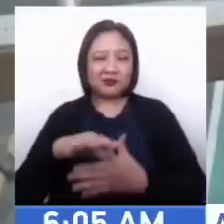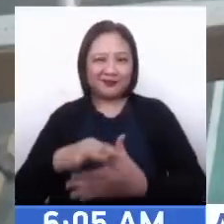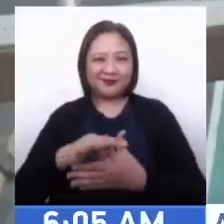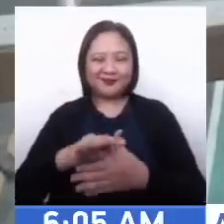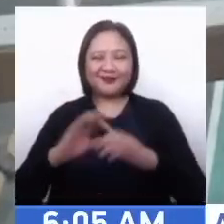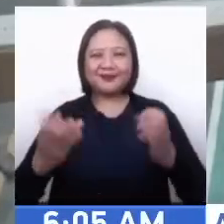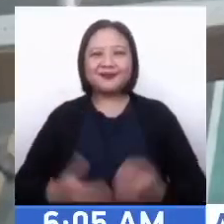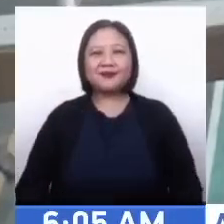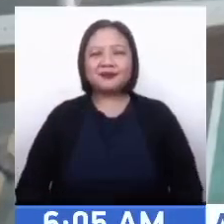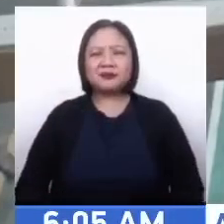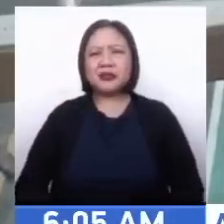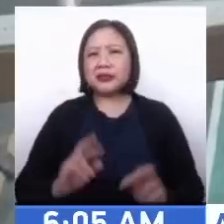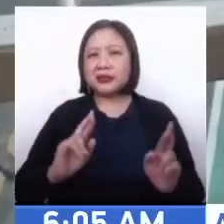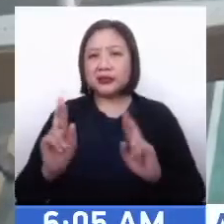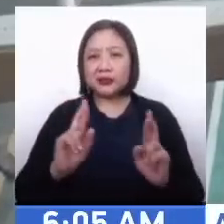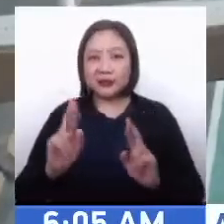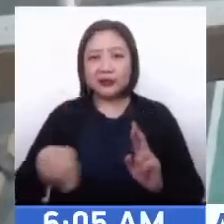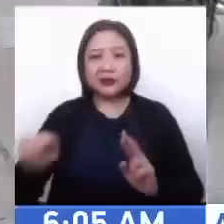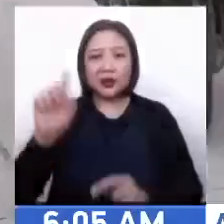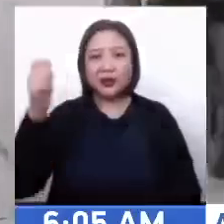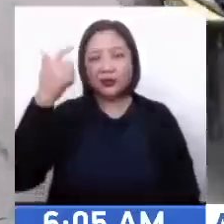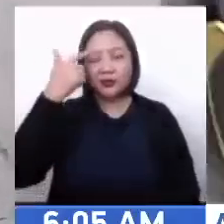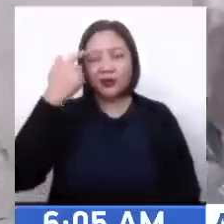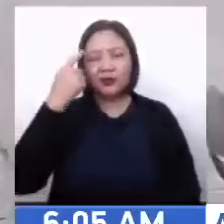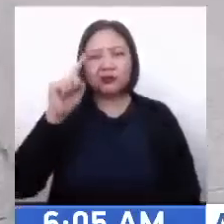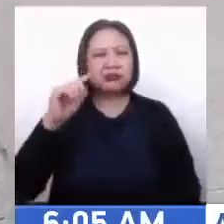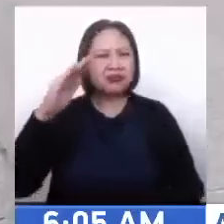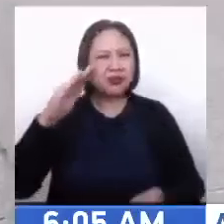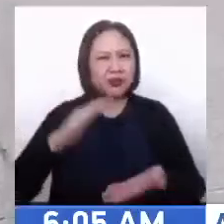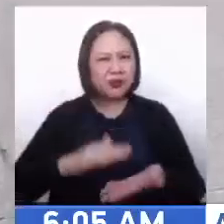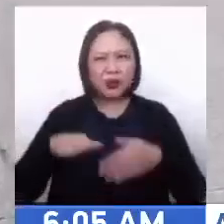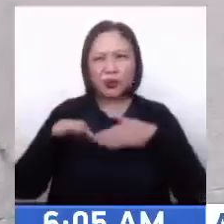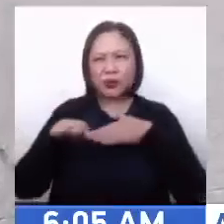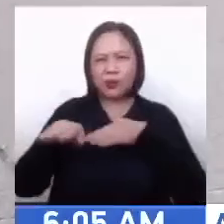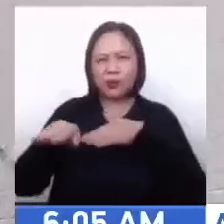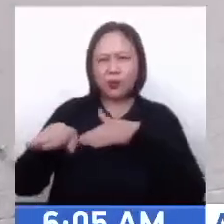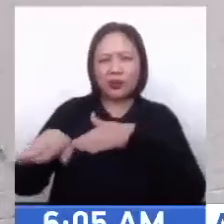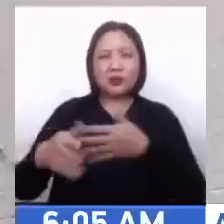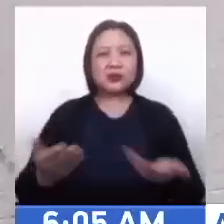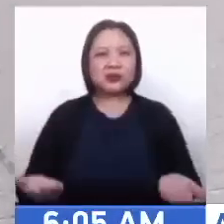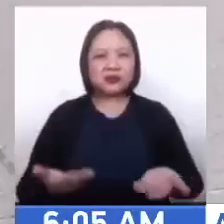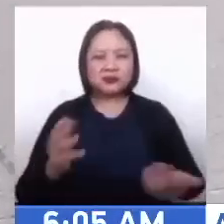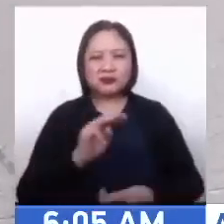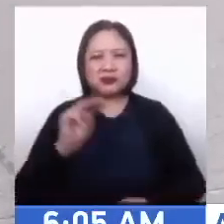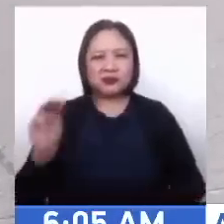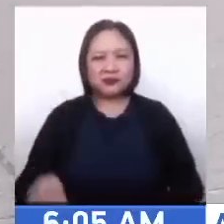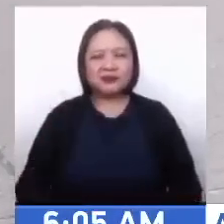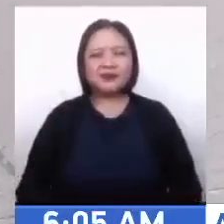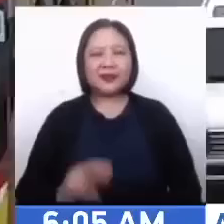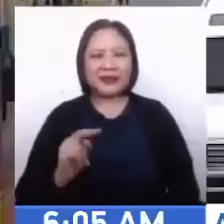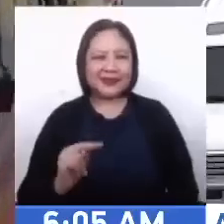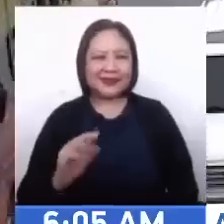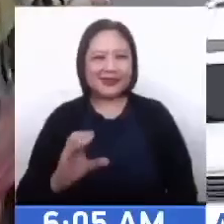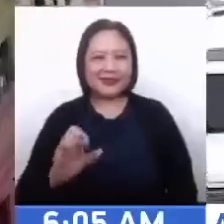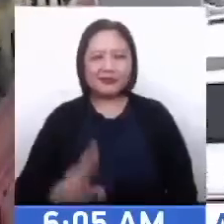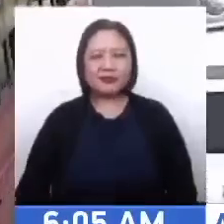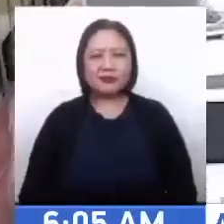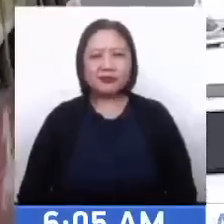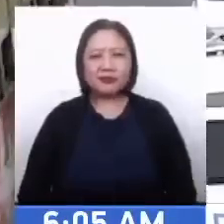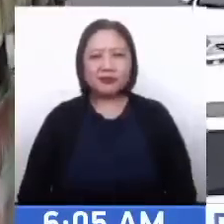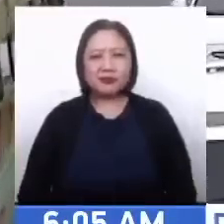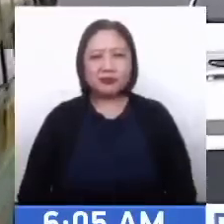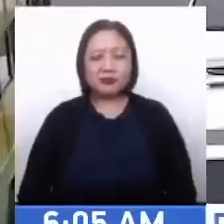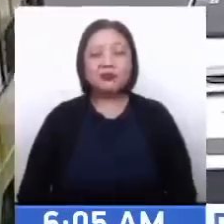syempre ng ating gobyerno para maibsan ang daloy ng trapiko dito pa rin po sa Metro Manila o NCR. Ano? At kaugnay po pa rin yan